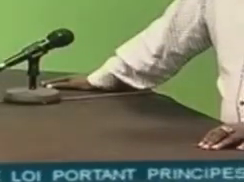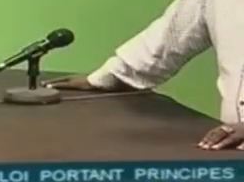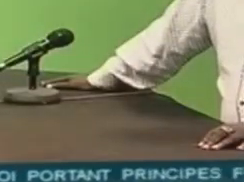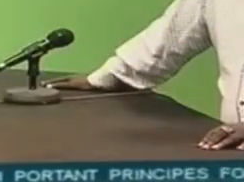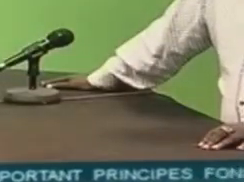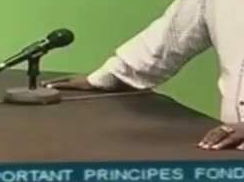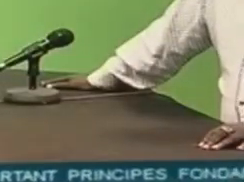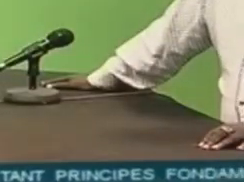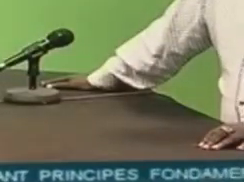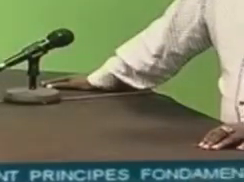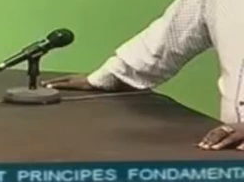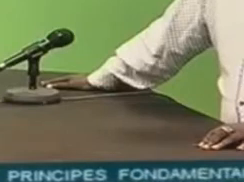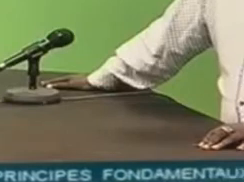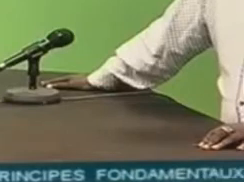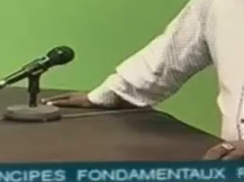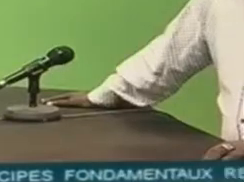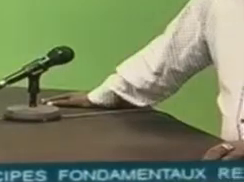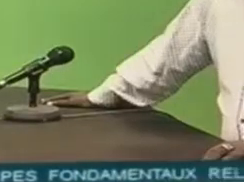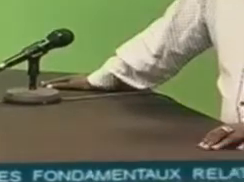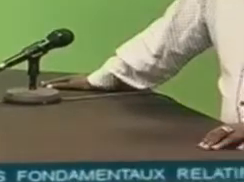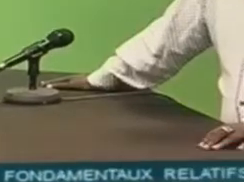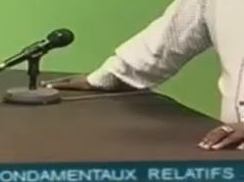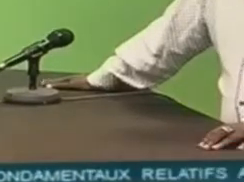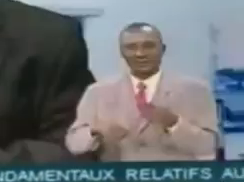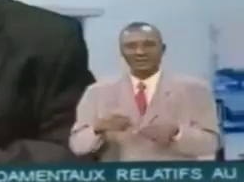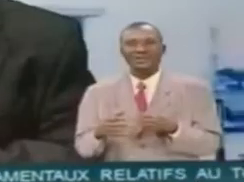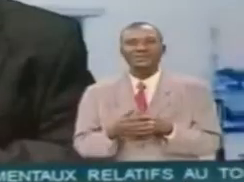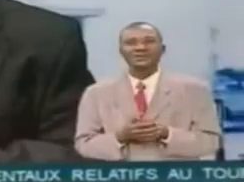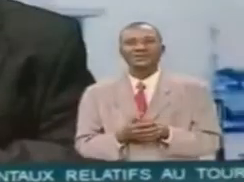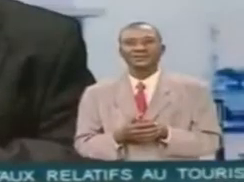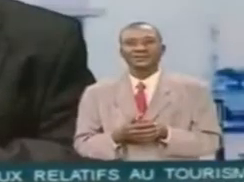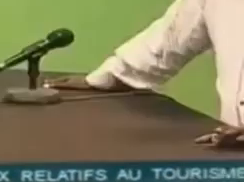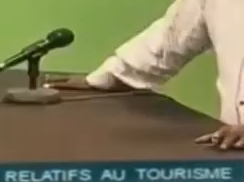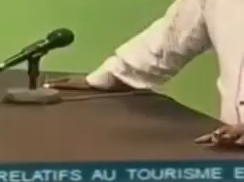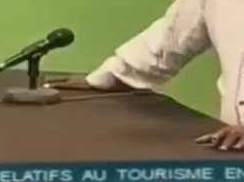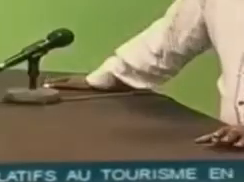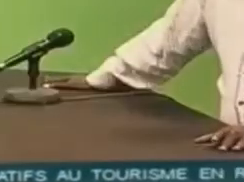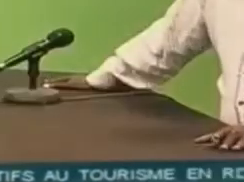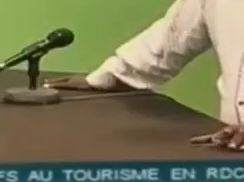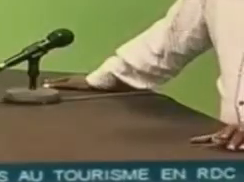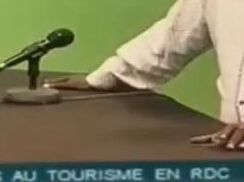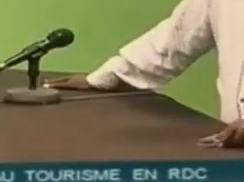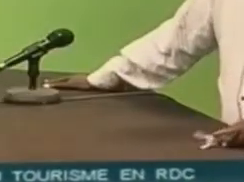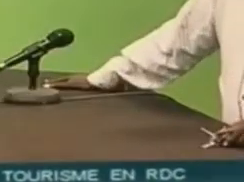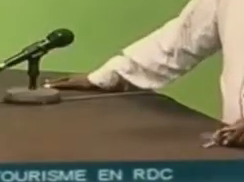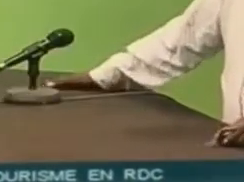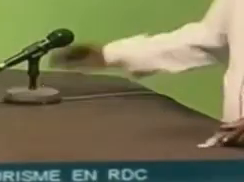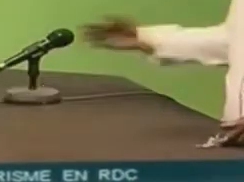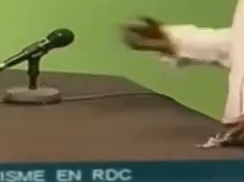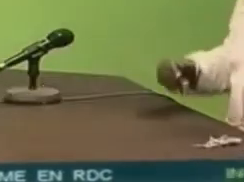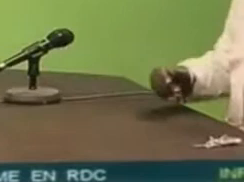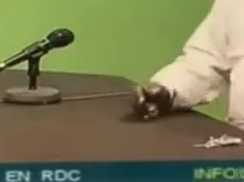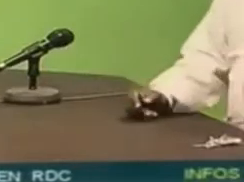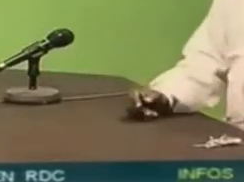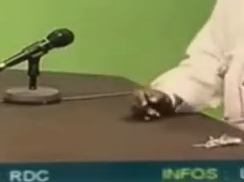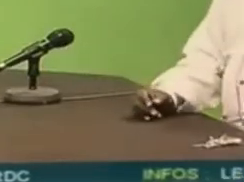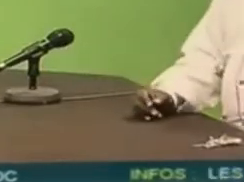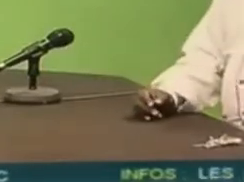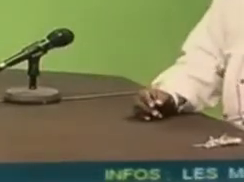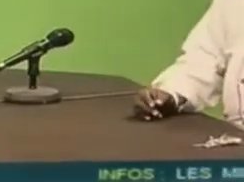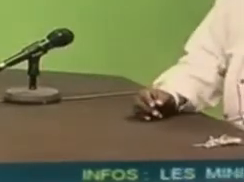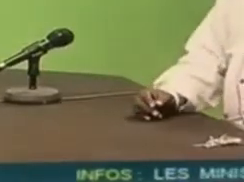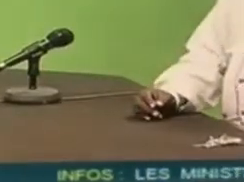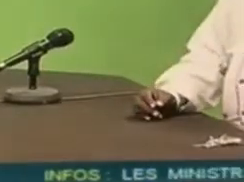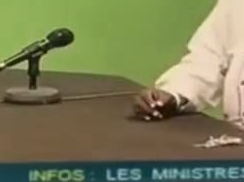être opérationnel durant 2018 et prendra part à l'exercice de la certification des réserves minières en République du Congo. Le gouvernement